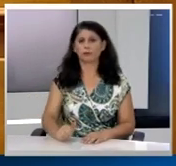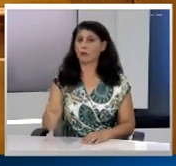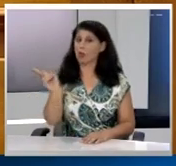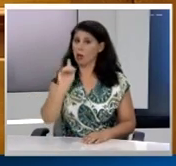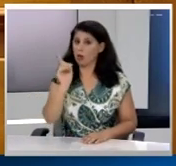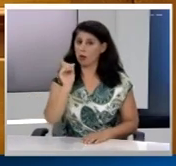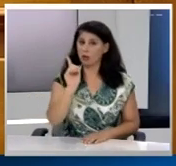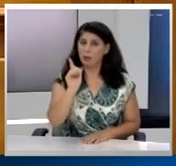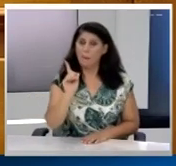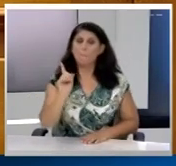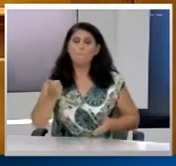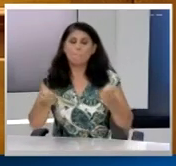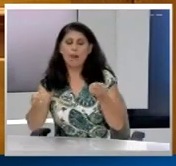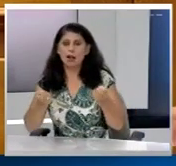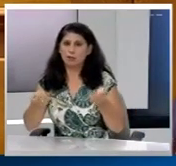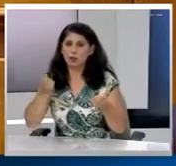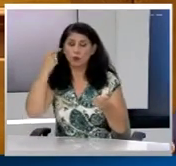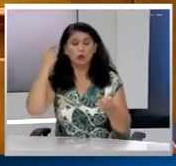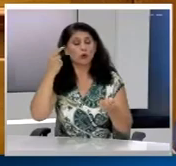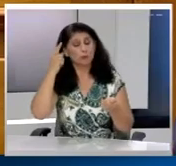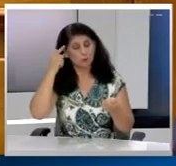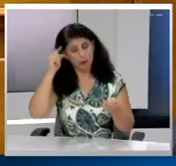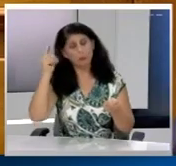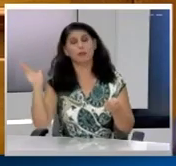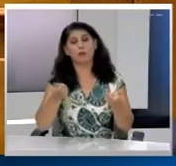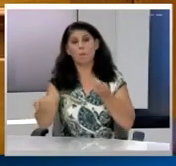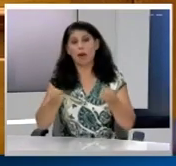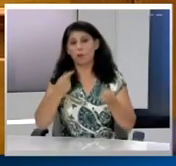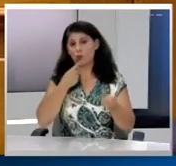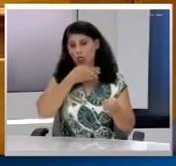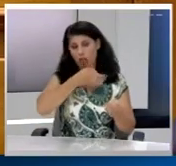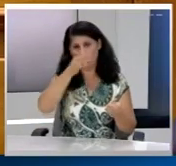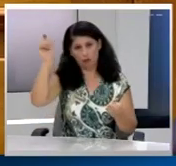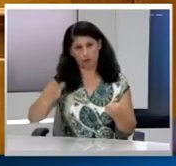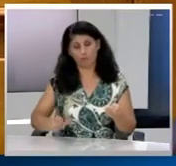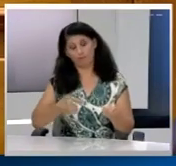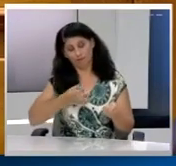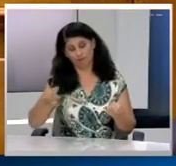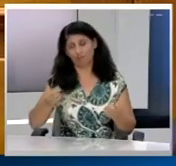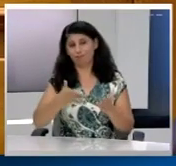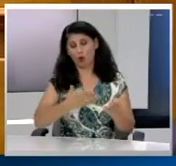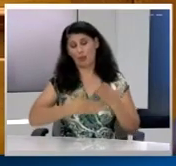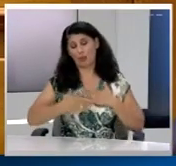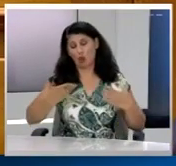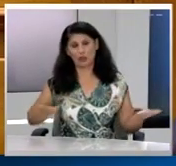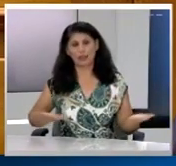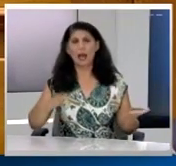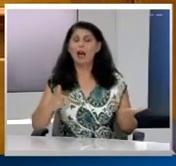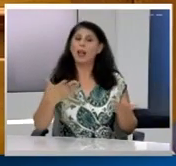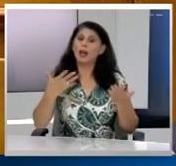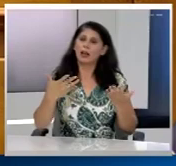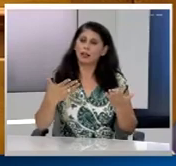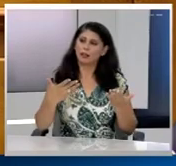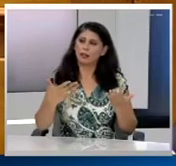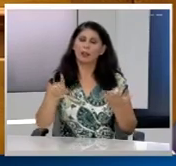όχι σε management, σε σπουδές management, όπως δηλώνει στο βιογραφικό του ο εκλεκτός σας, αλλά το